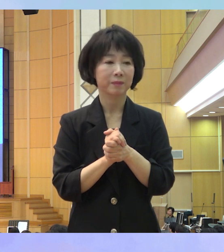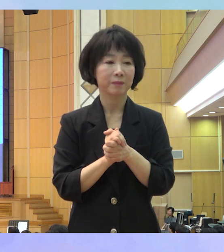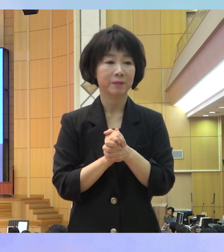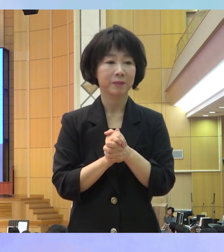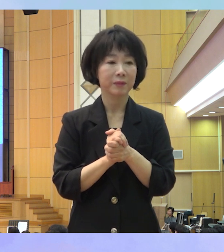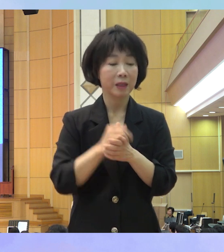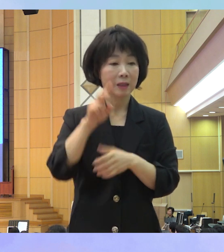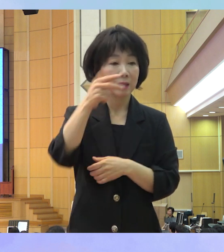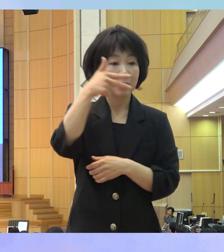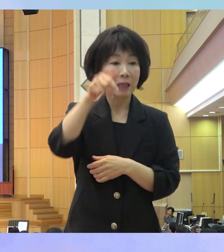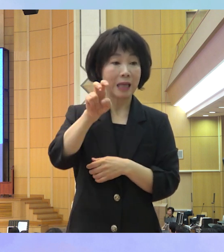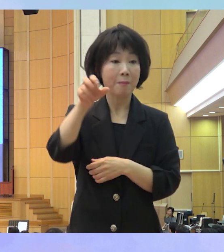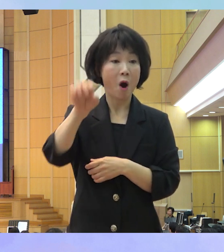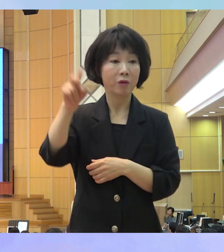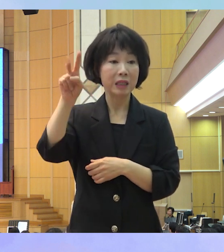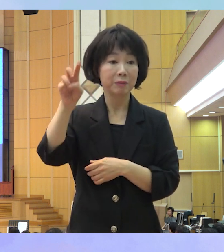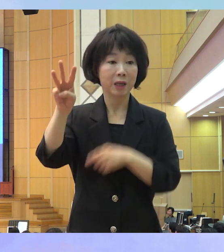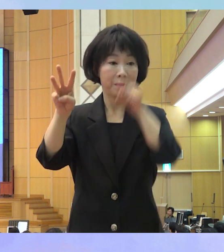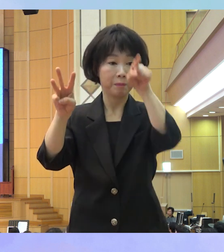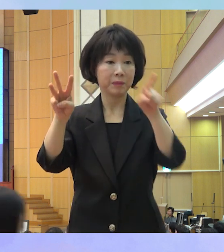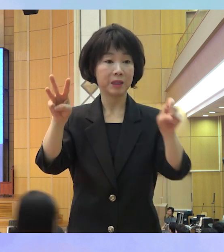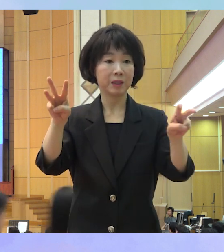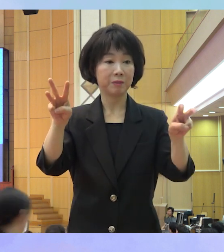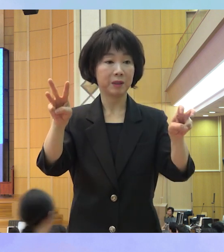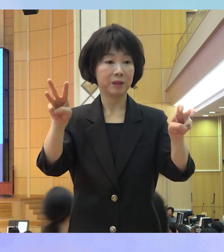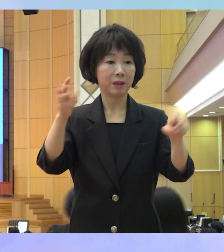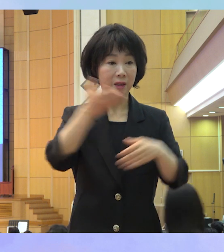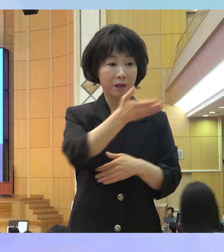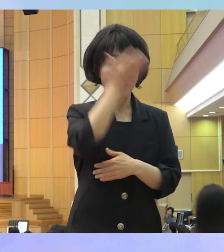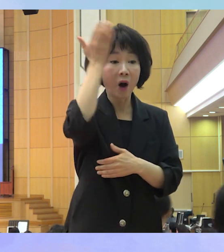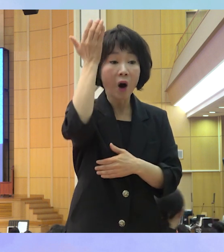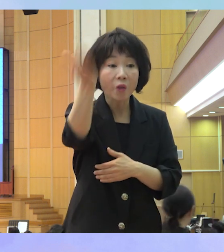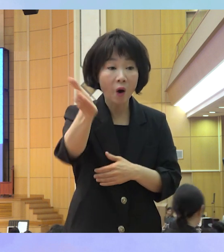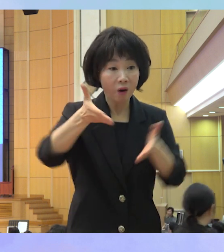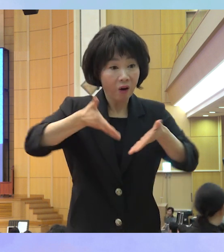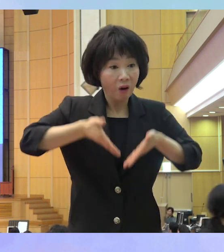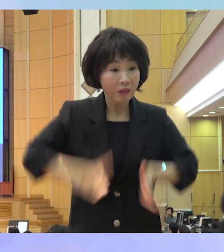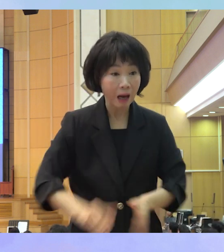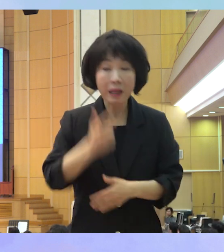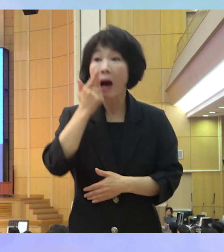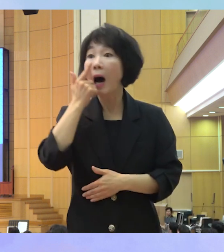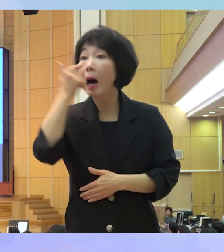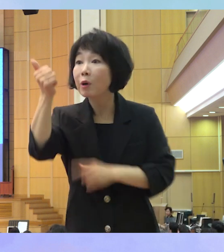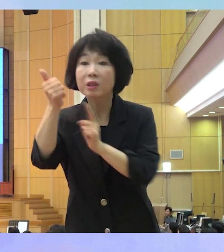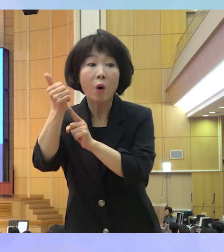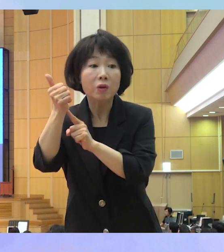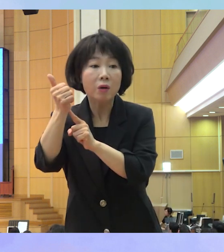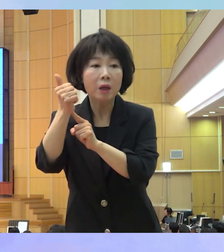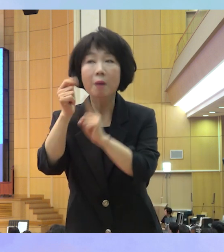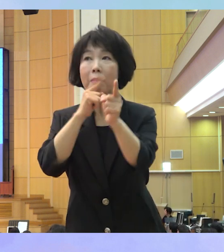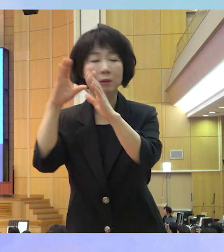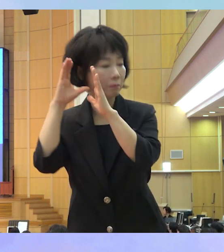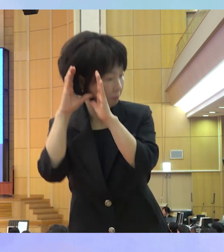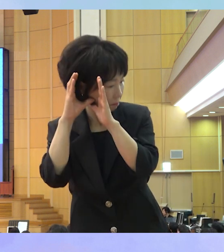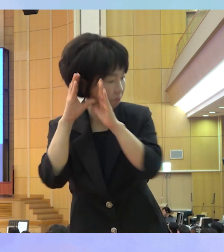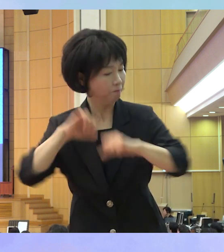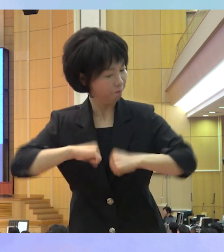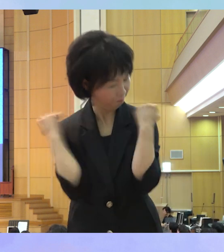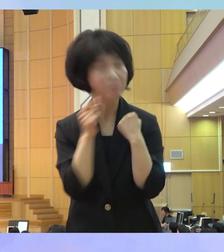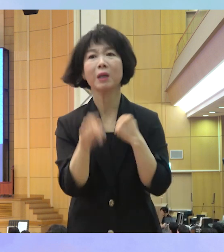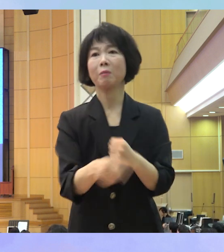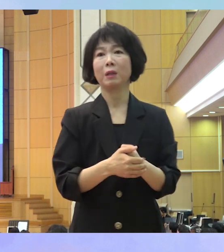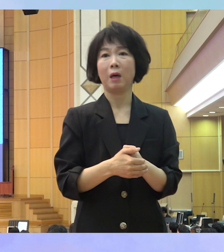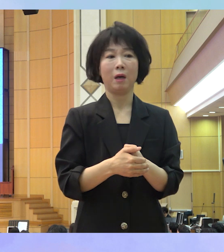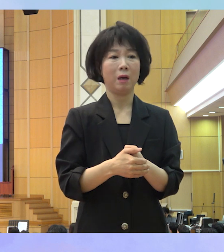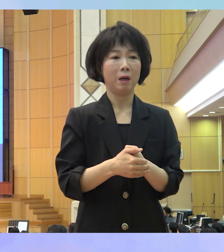잠언서 23장 22절 보면 너 낳은 아비에게 뭐하고? 청종하고